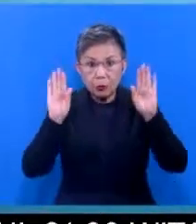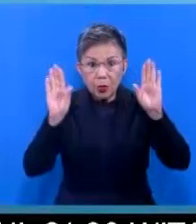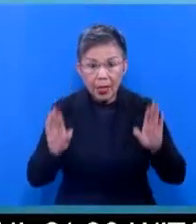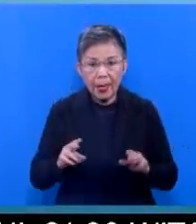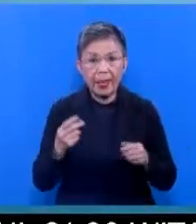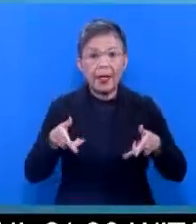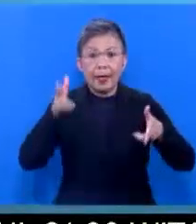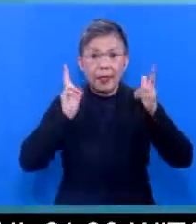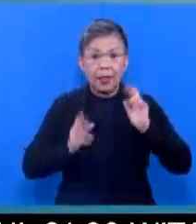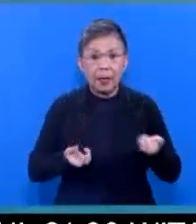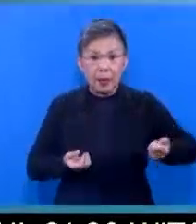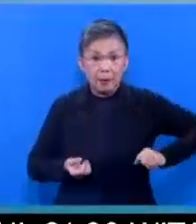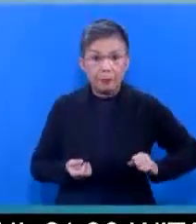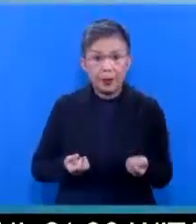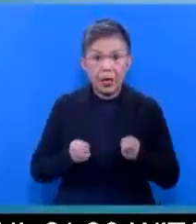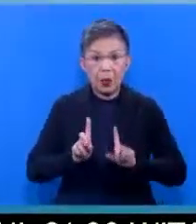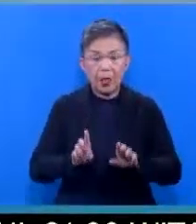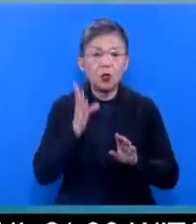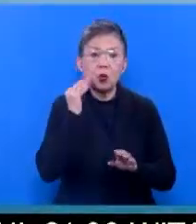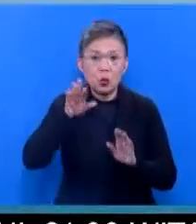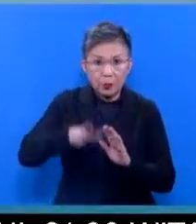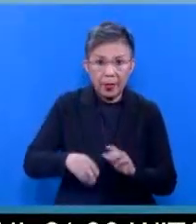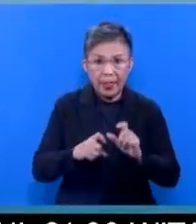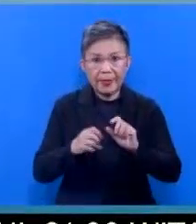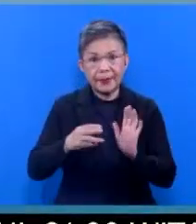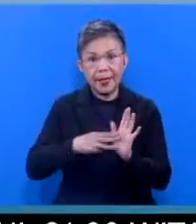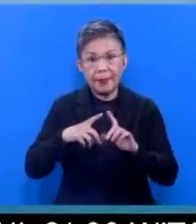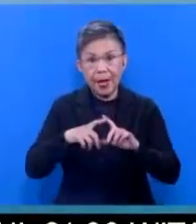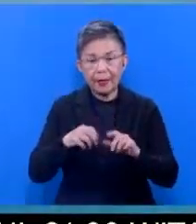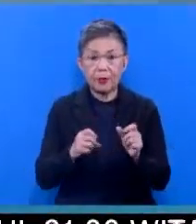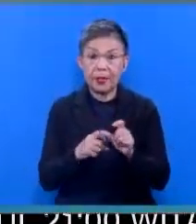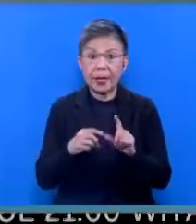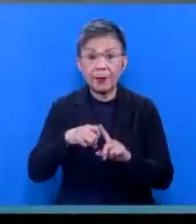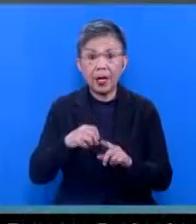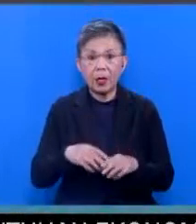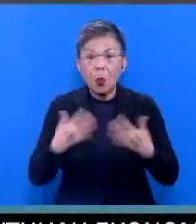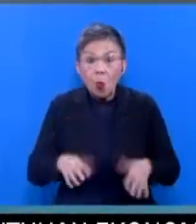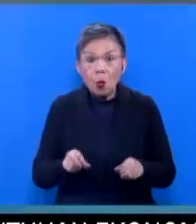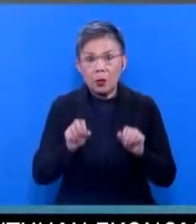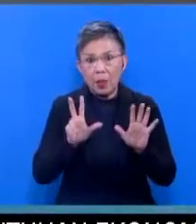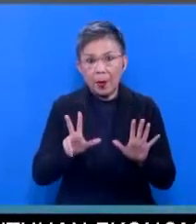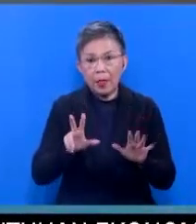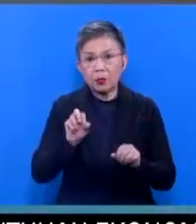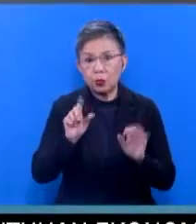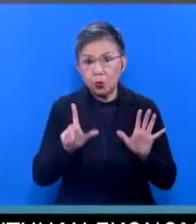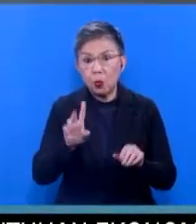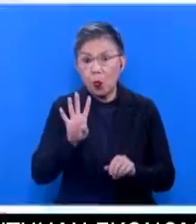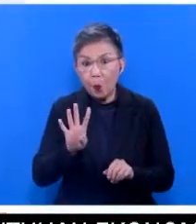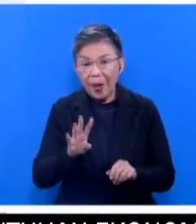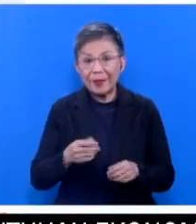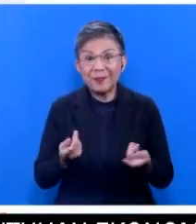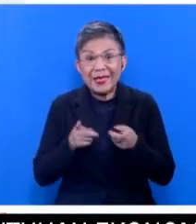NTB, perkawinan anak di bawah umur tingkat SMA-SMK sederajat mencapai 874